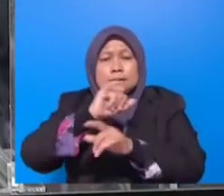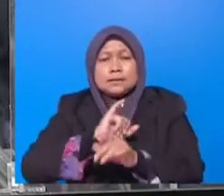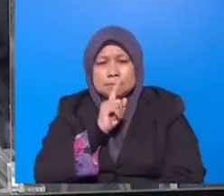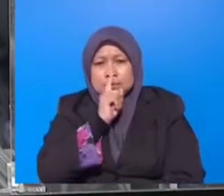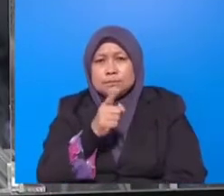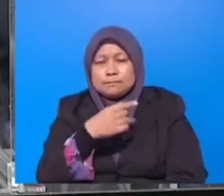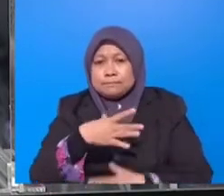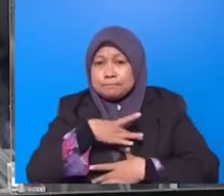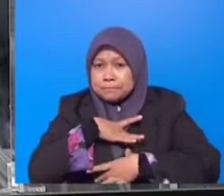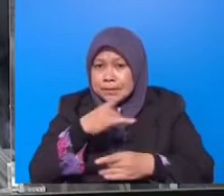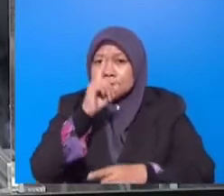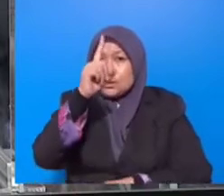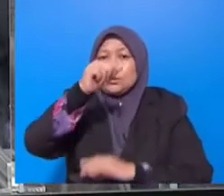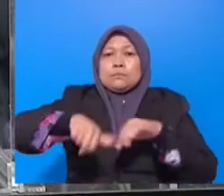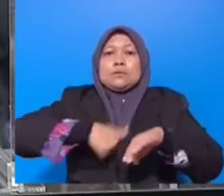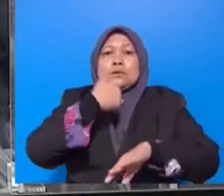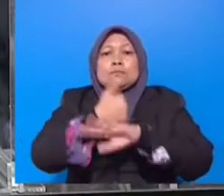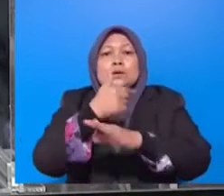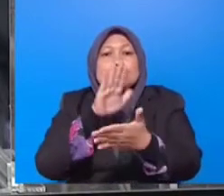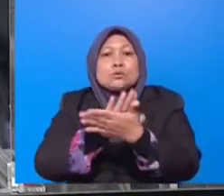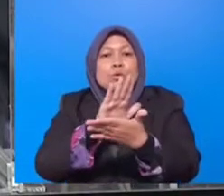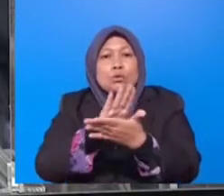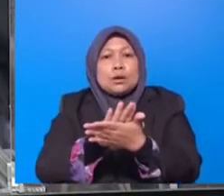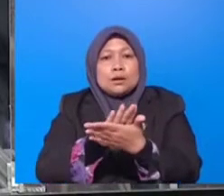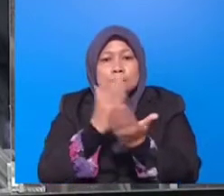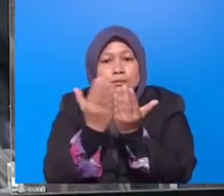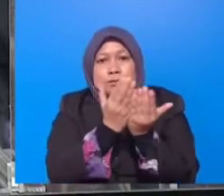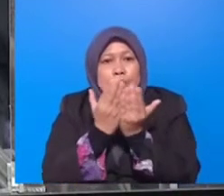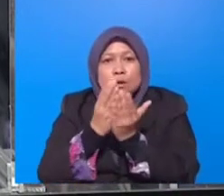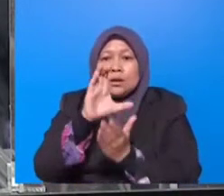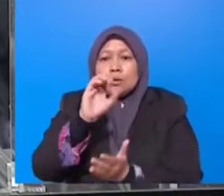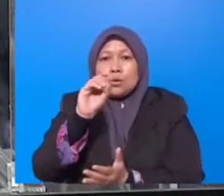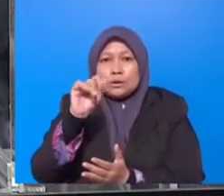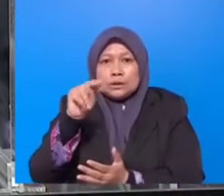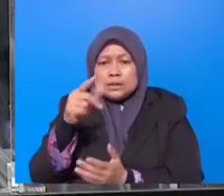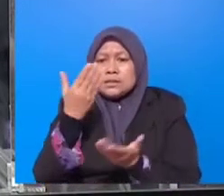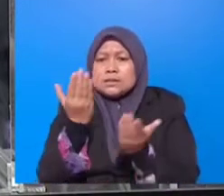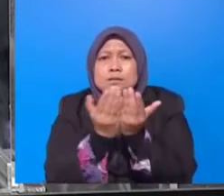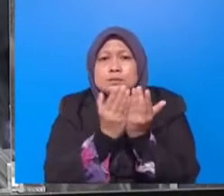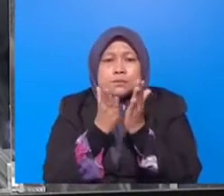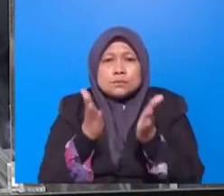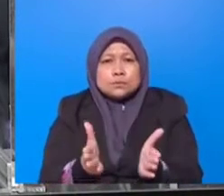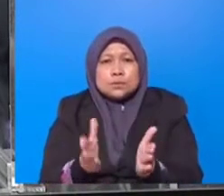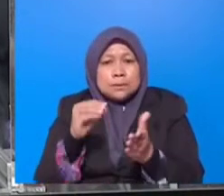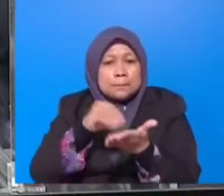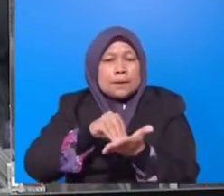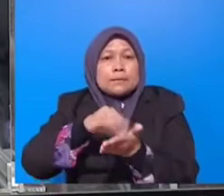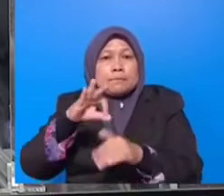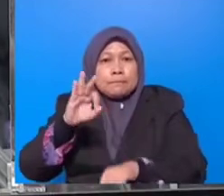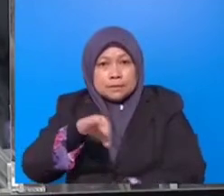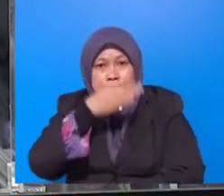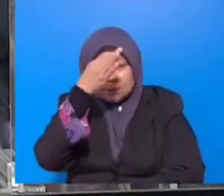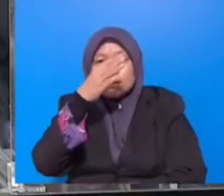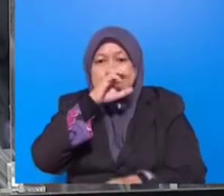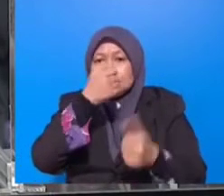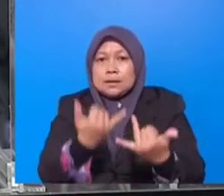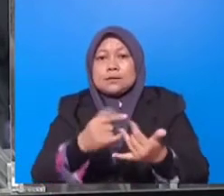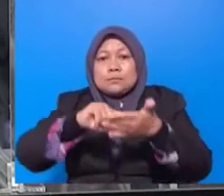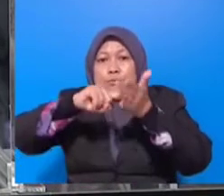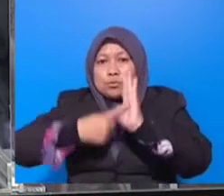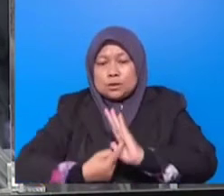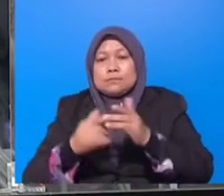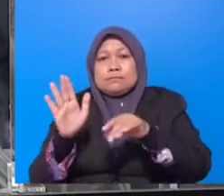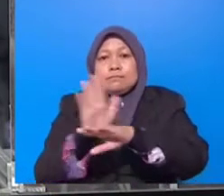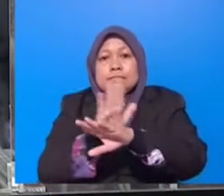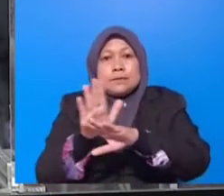saya tertarik dengan satu penumbuhan sekolahkoding coding school yang dilancarkan di Perancis dan mulai memasuki